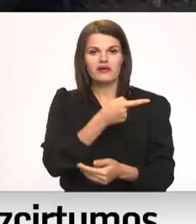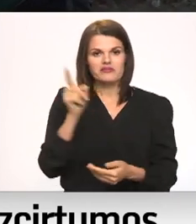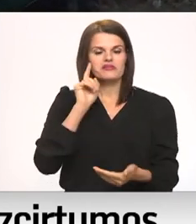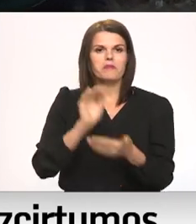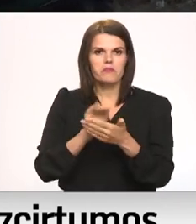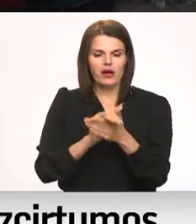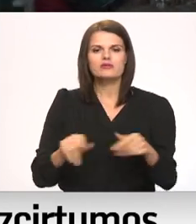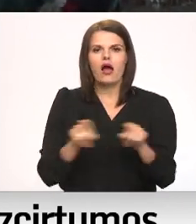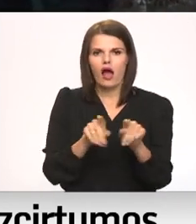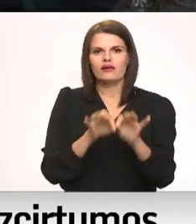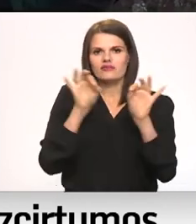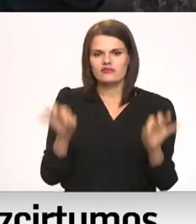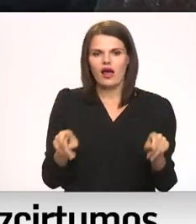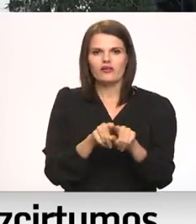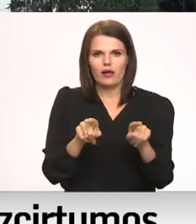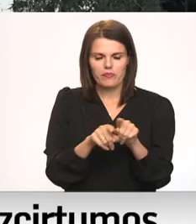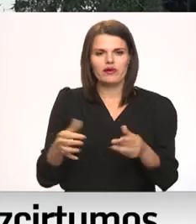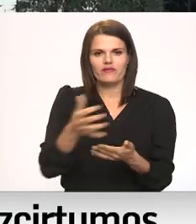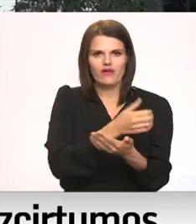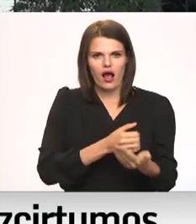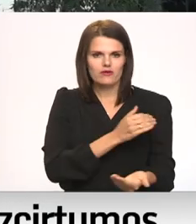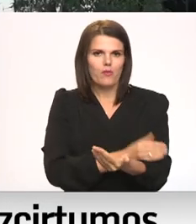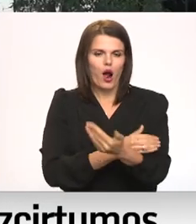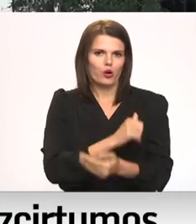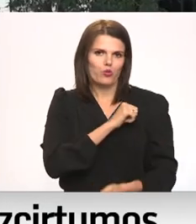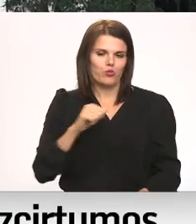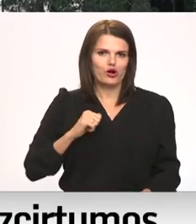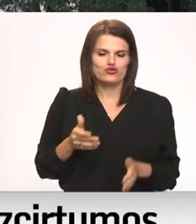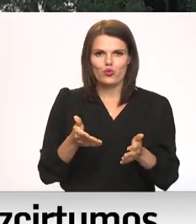sākuši gādāt malku pašu vajadzībām. Lauri Jansons, Mārtiņš Jēkabsons, Vidzemes televīzija.